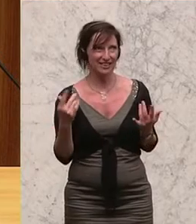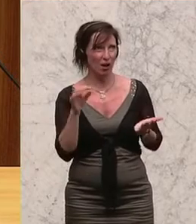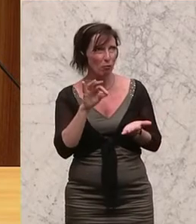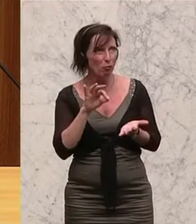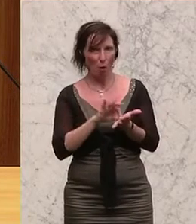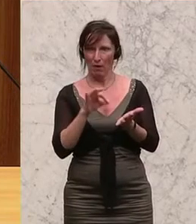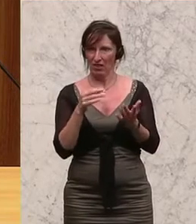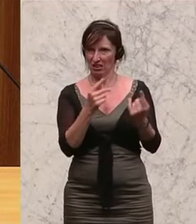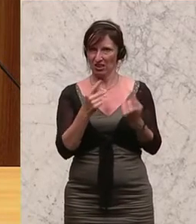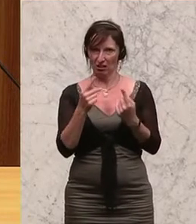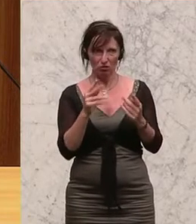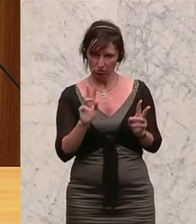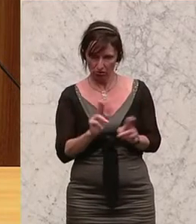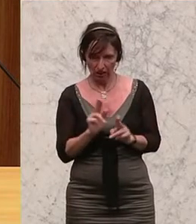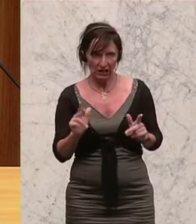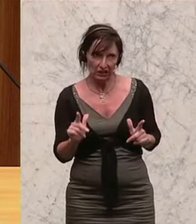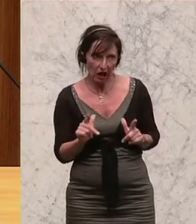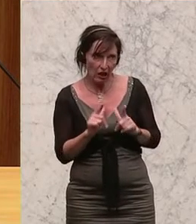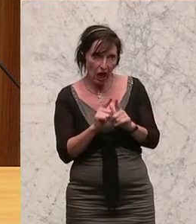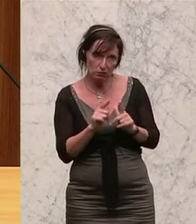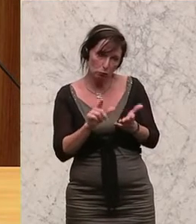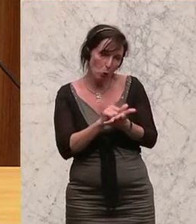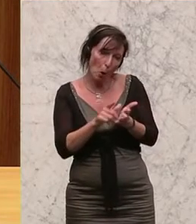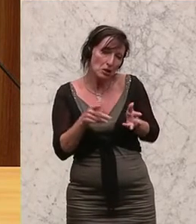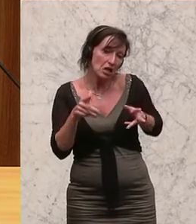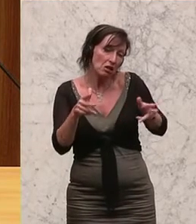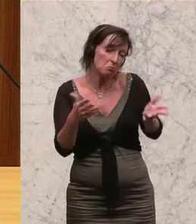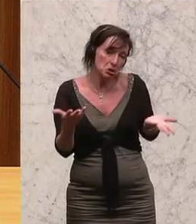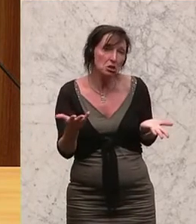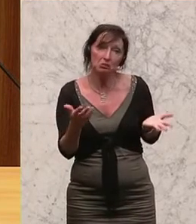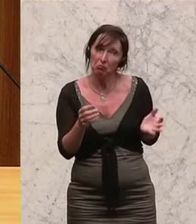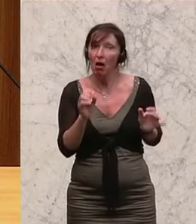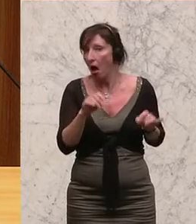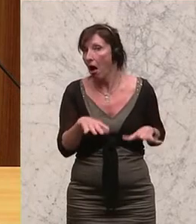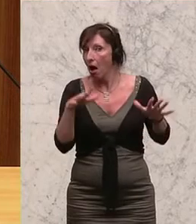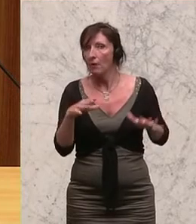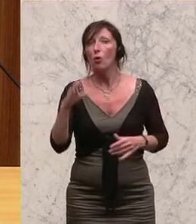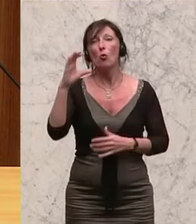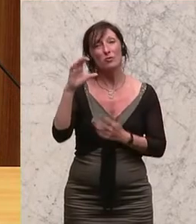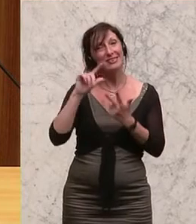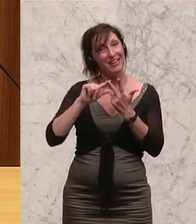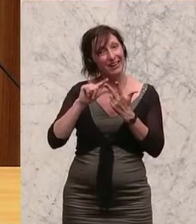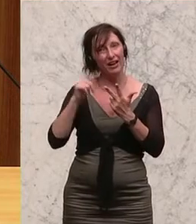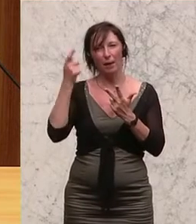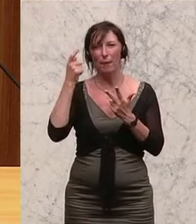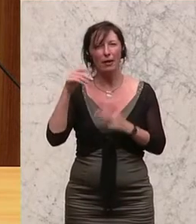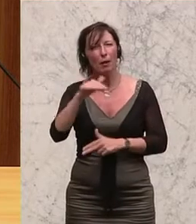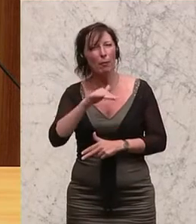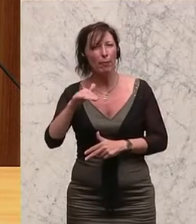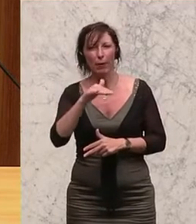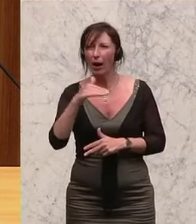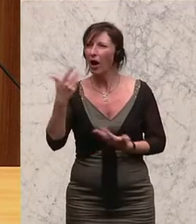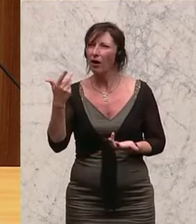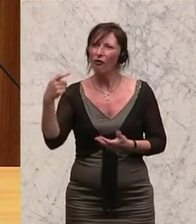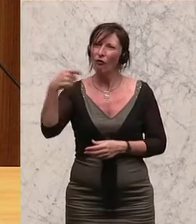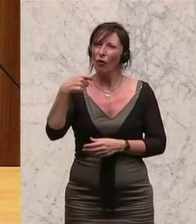Situation nicht leisten können und allfällig temporär aussetzen. Und dann gibt es C, und das ist ein nicht so kleiner Bereich, Förderungen, die sinnlos sind und